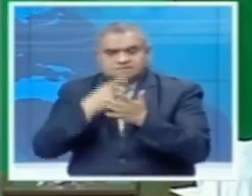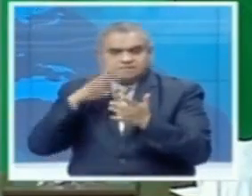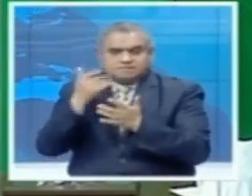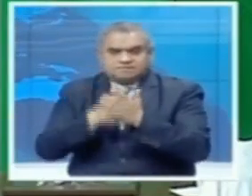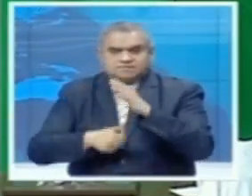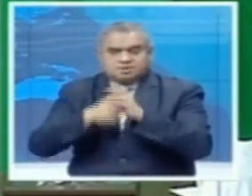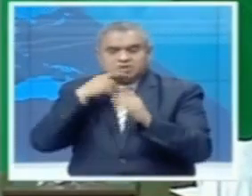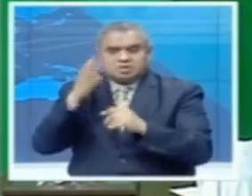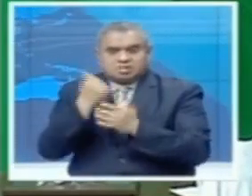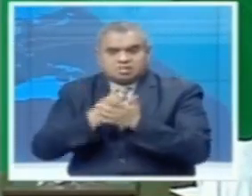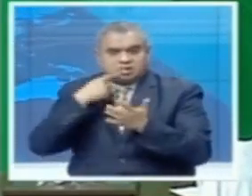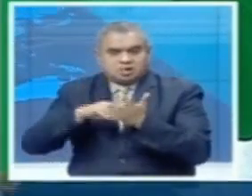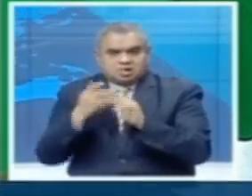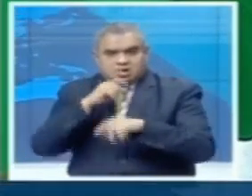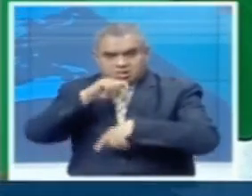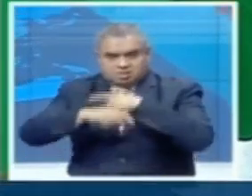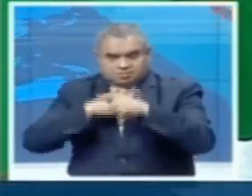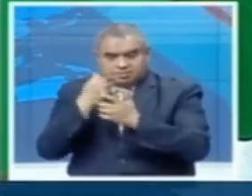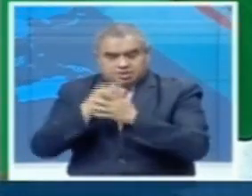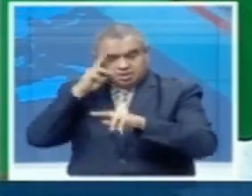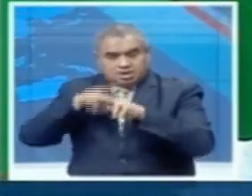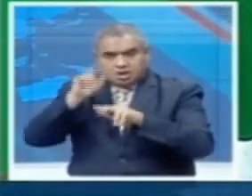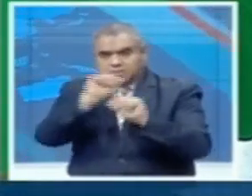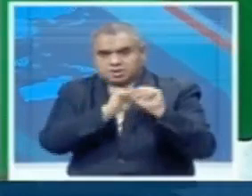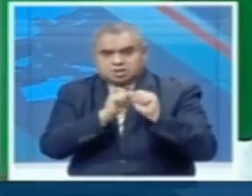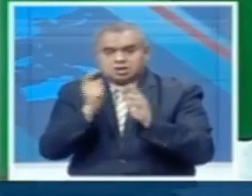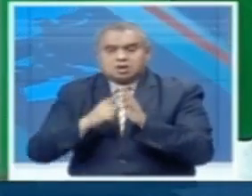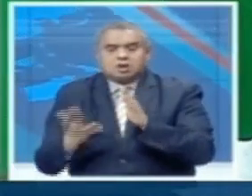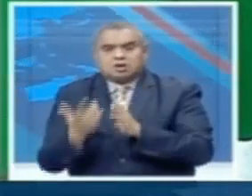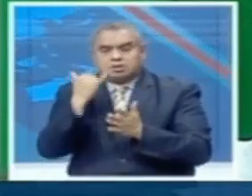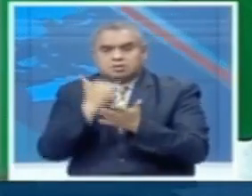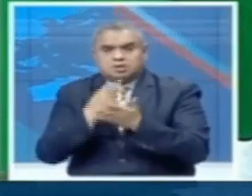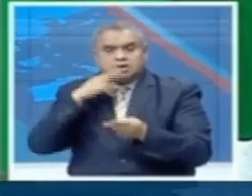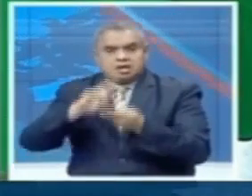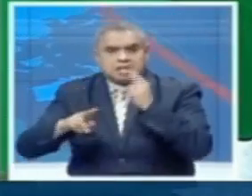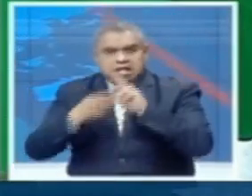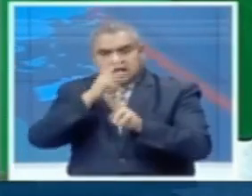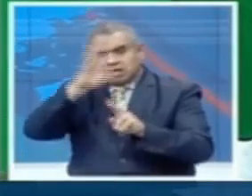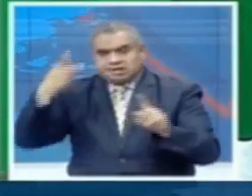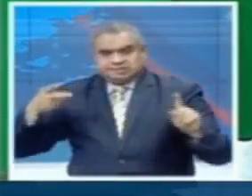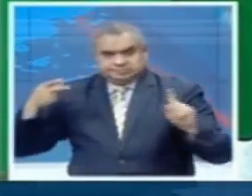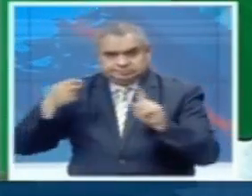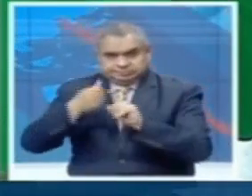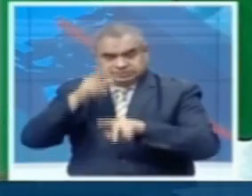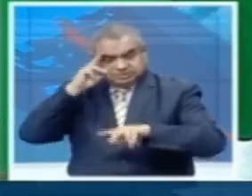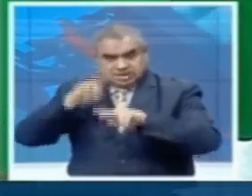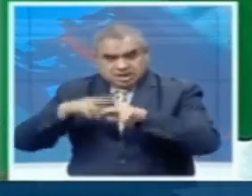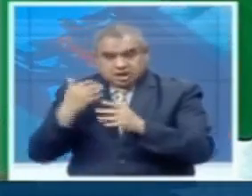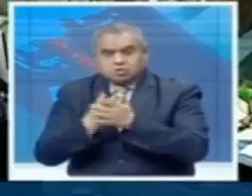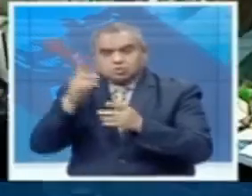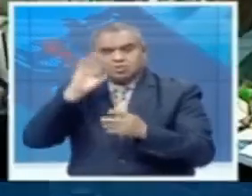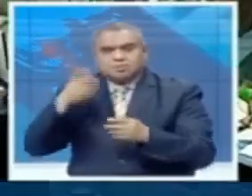يختلف عن الاحتلال واعتبارها جهة عميلة متعاملة مع العدو تتهم بالخيانة